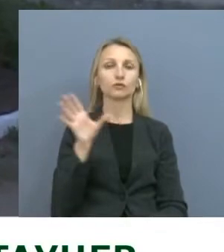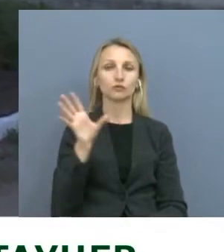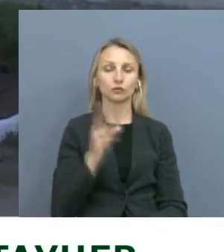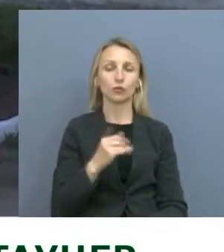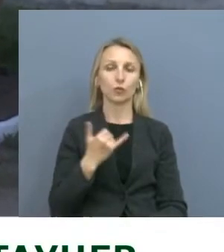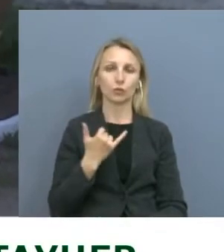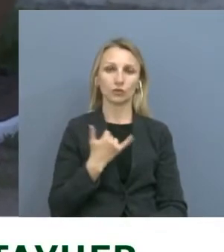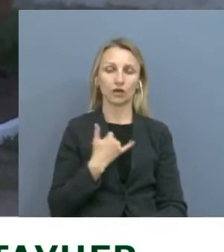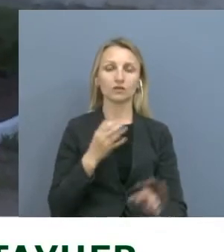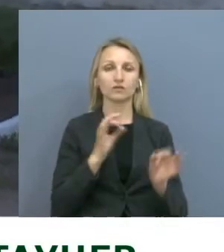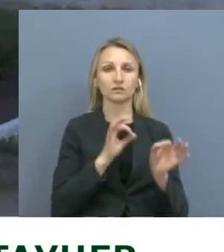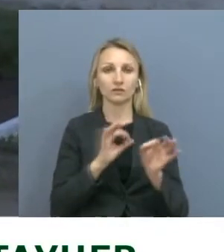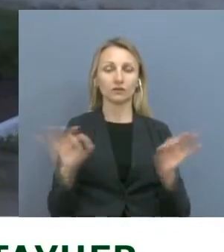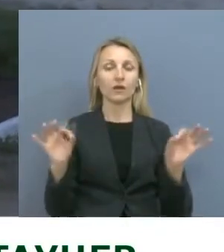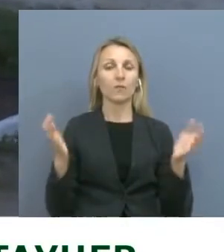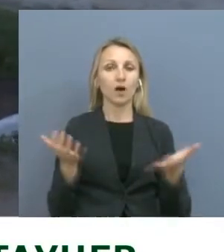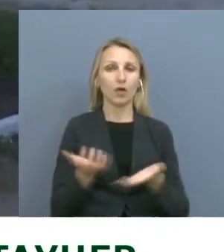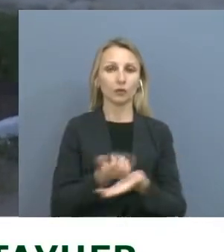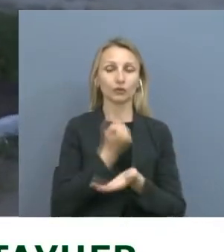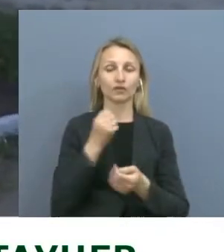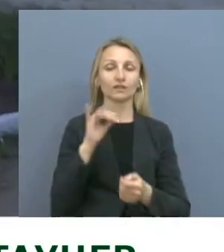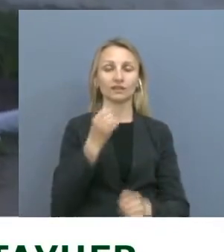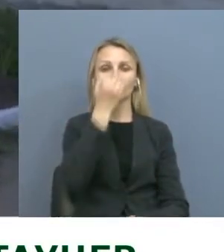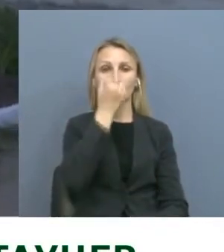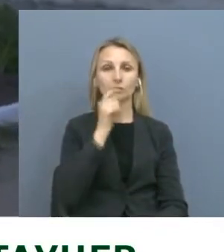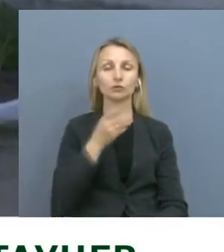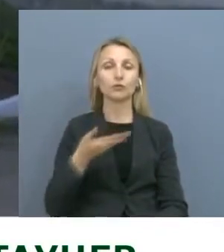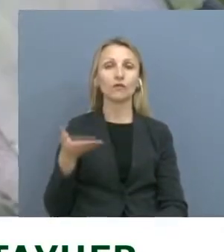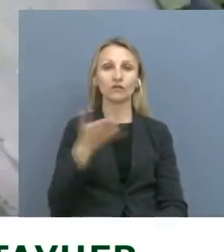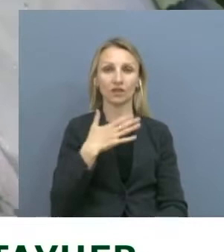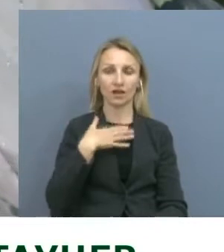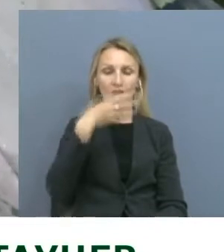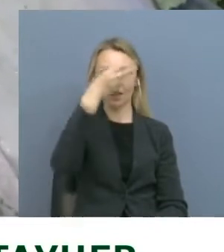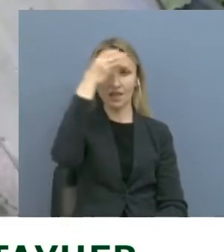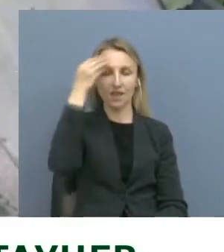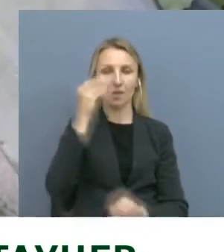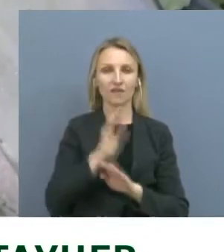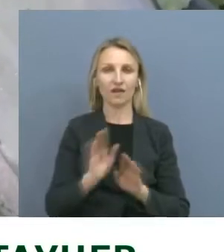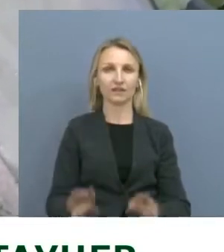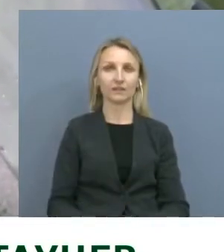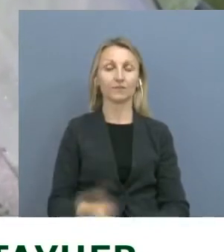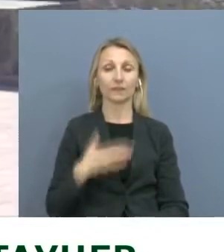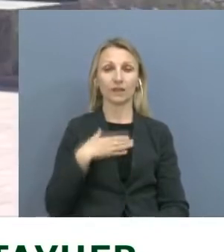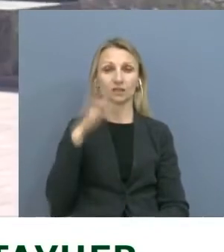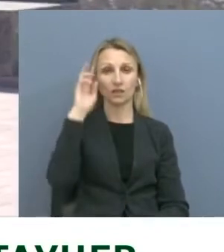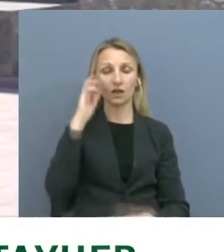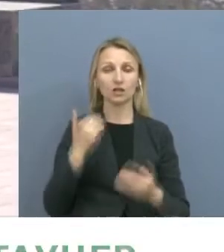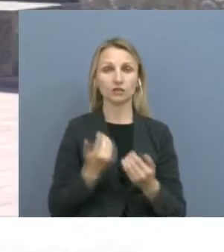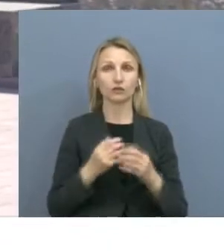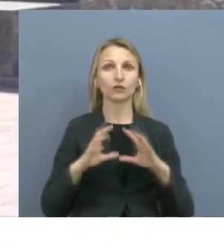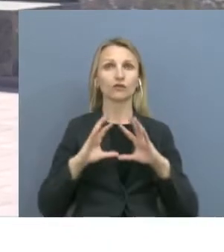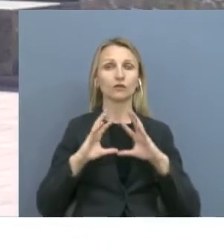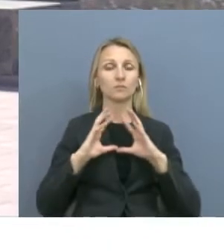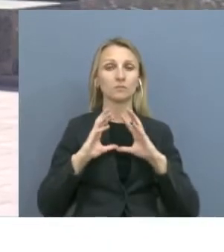благополучно получилось, и спасибо, что вы нас не забываете. Наша страна живет в мире, под чистым